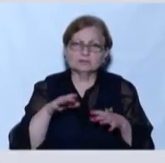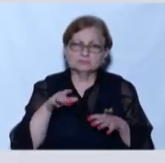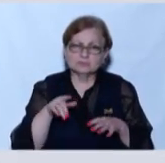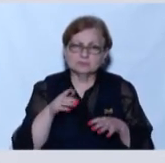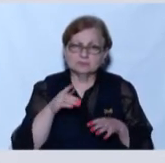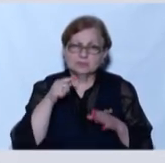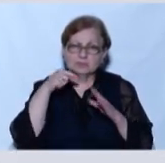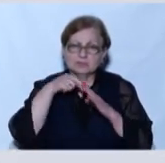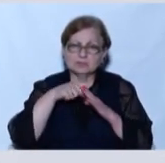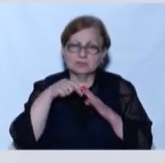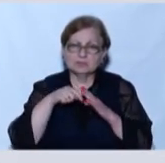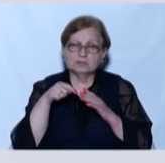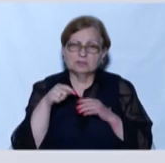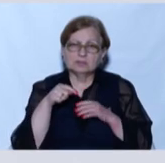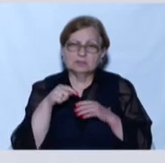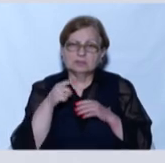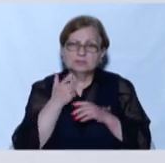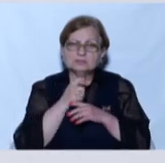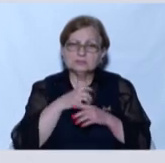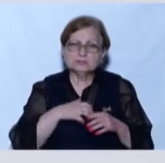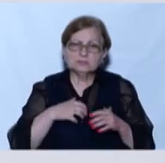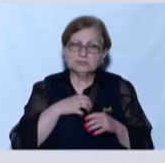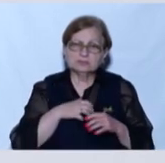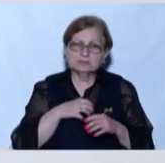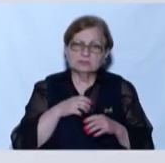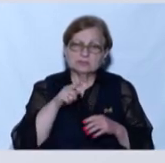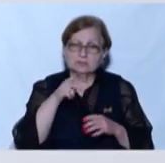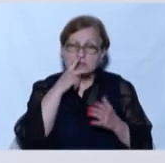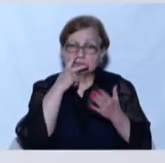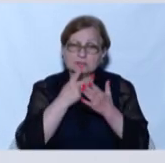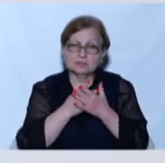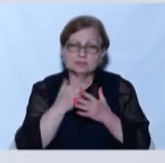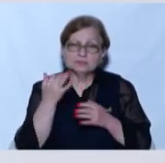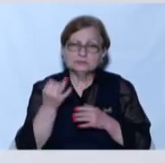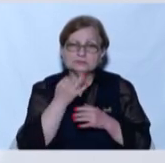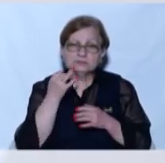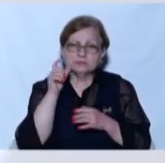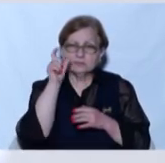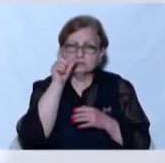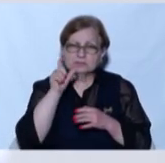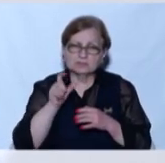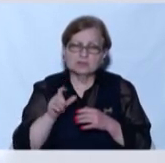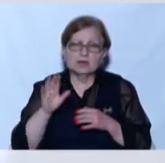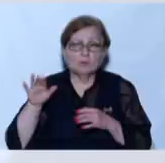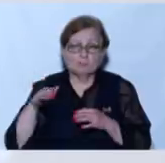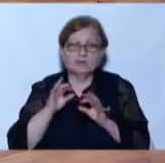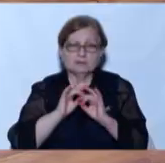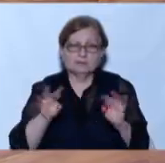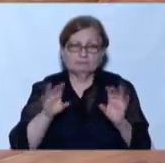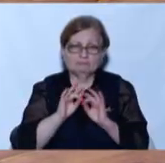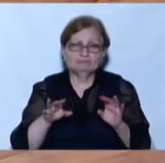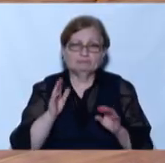მაგრამ არის ძალიან მნიშვნელოვანი, თქვენი წაწყდები ძალიან ბევრ საინტერესოა. ჩვენ ამაზე ვერ დეტალურად ვისაუბრებთ,